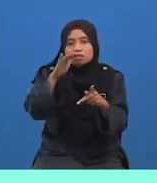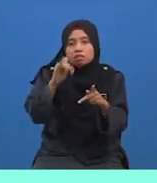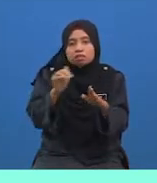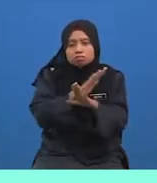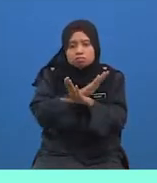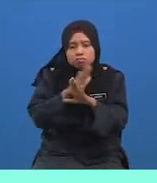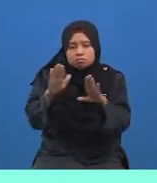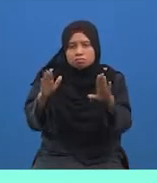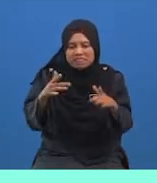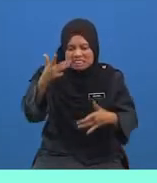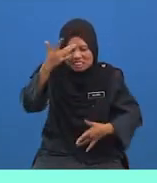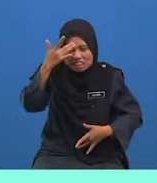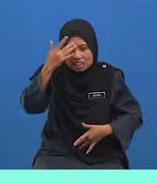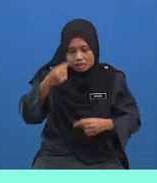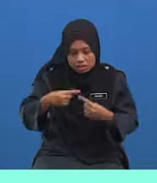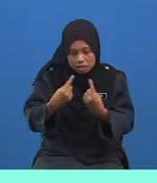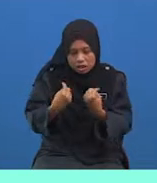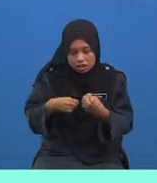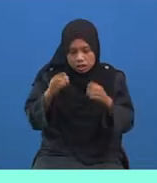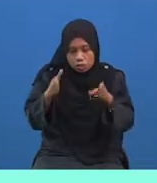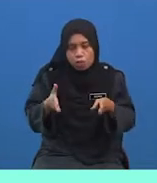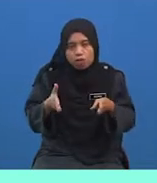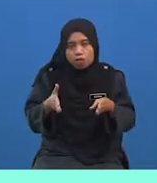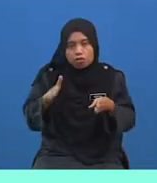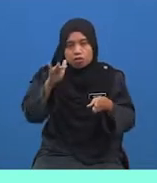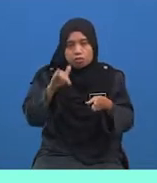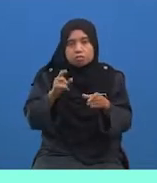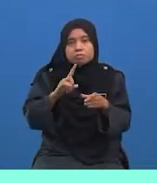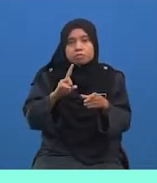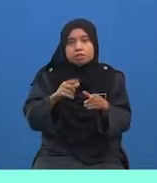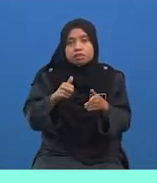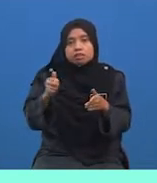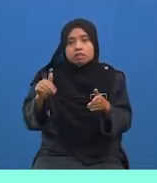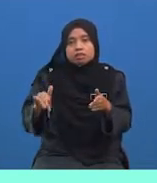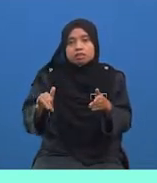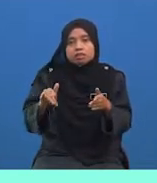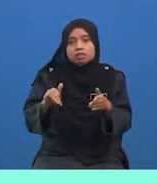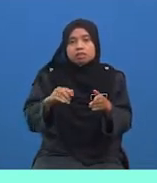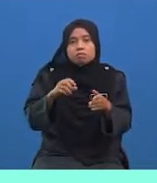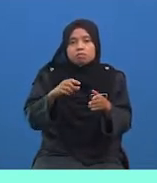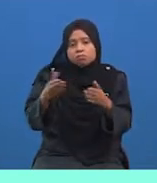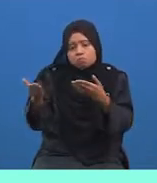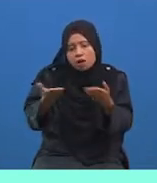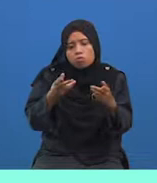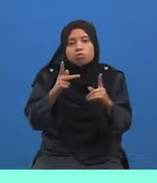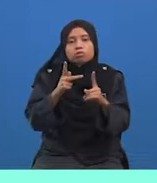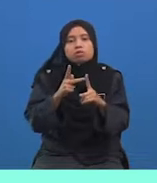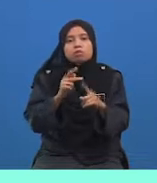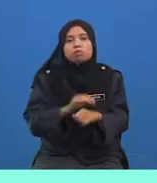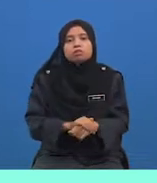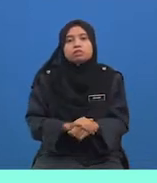yang menyakiti hati orang, yang mana ianya boleh membawa